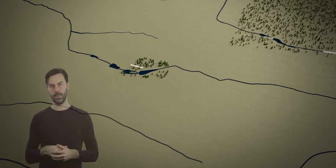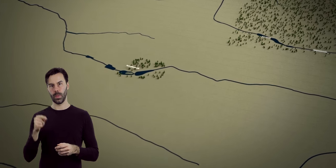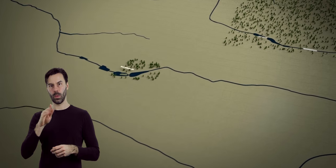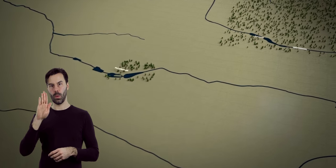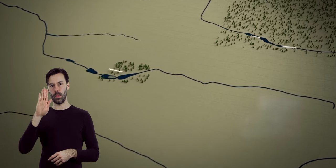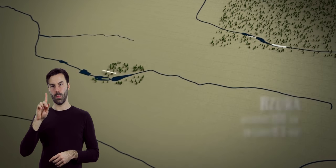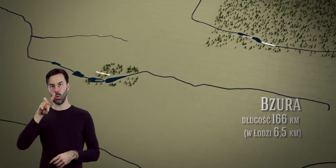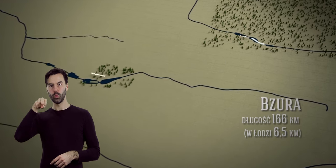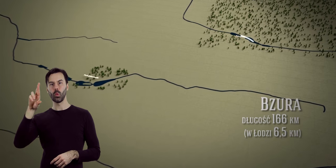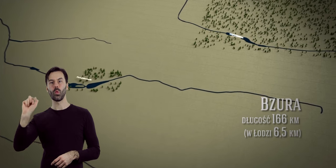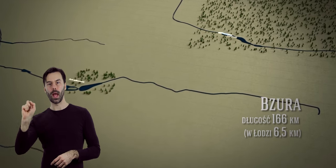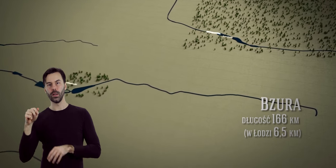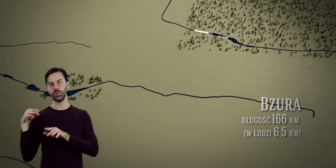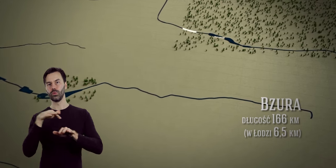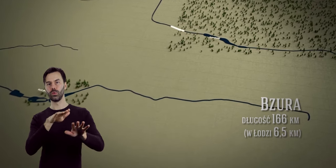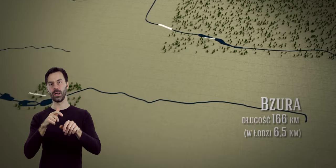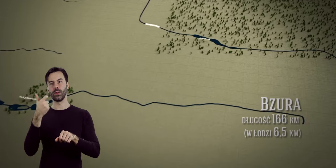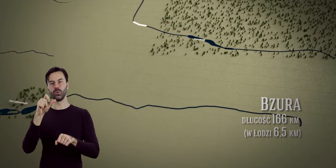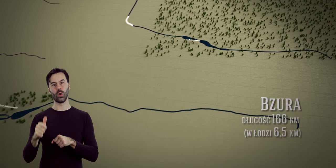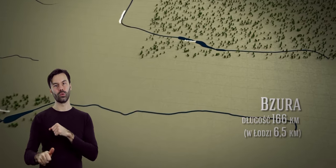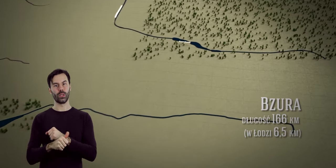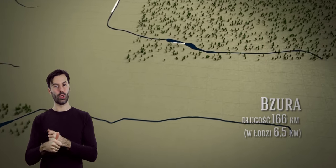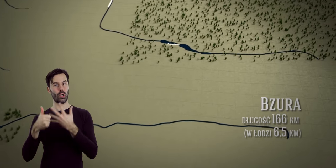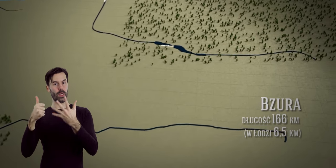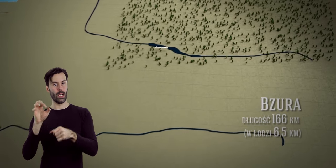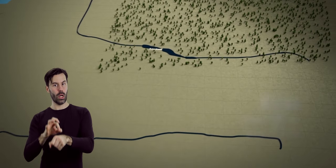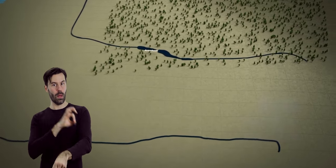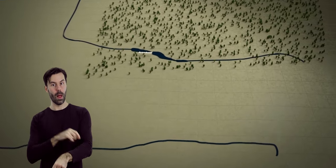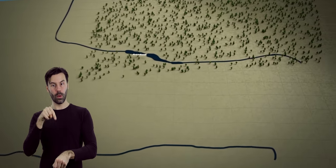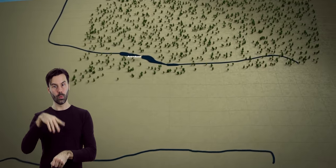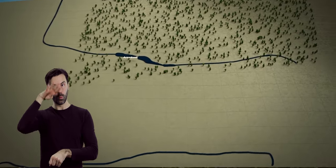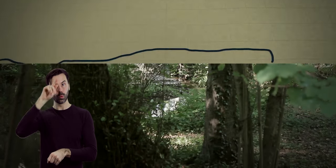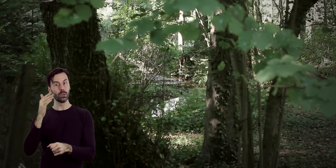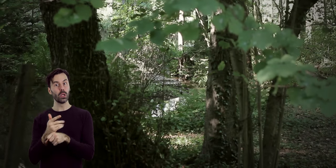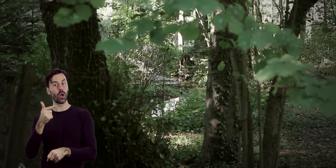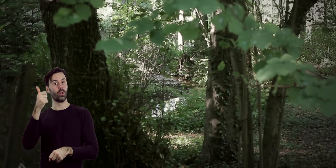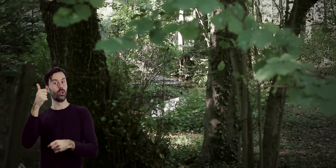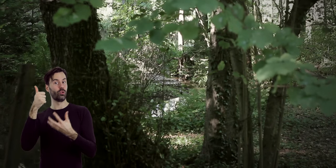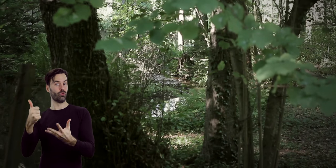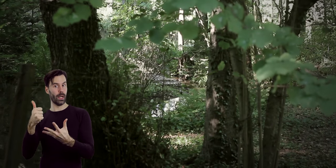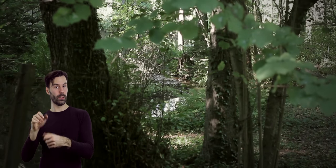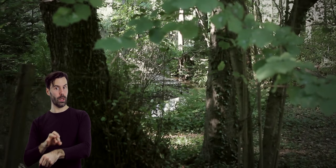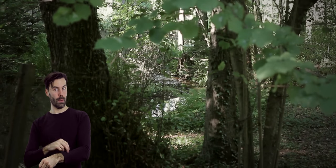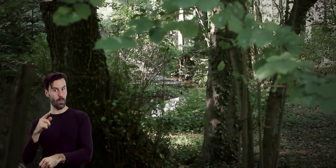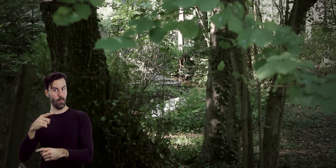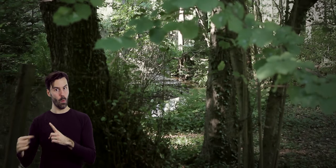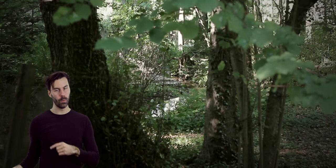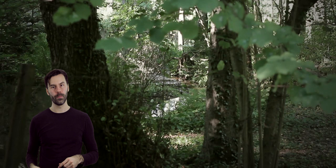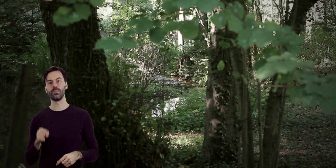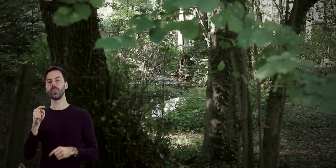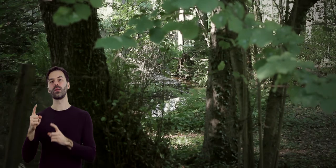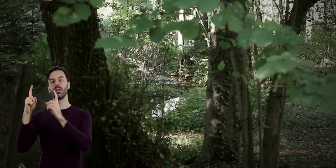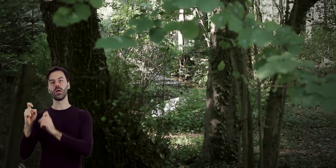Bzura ma 166 km długości, z tego w Łodzi tylko 6,5. Źródła ma na